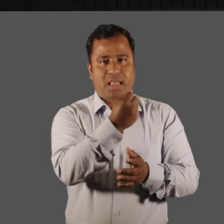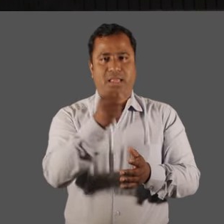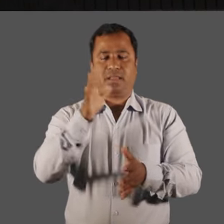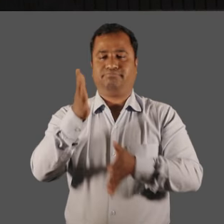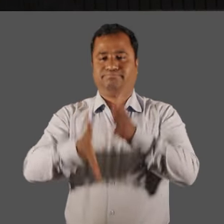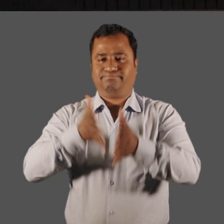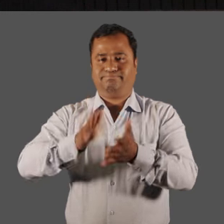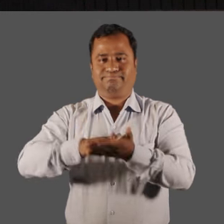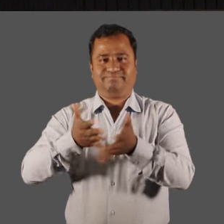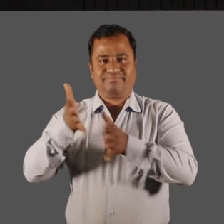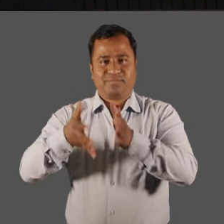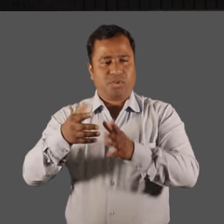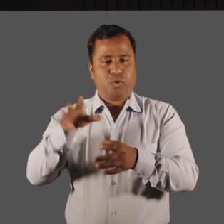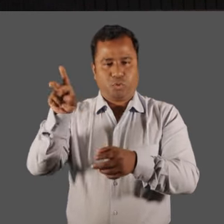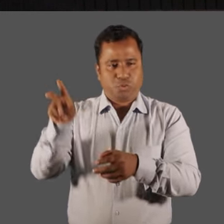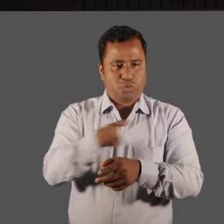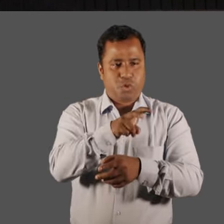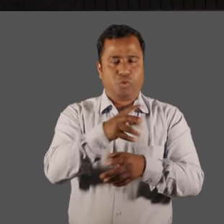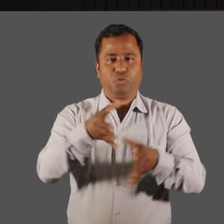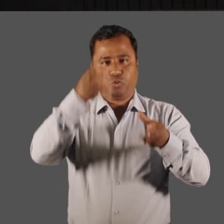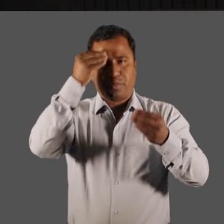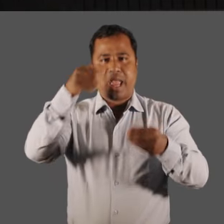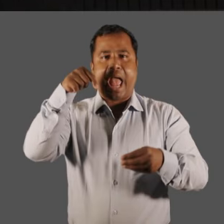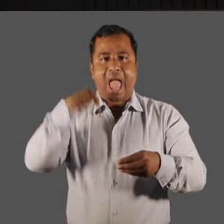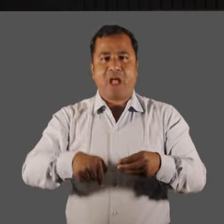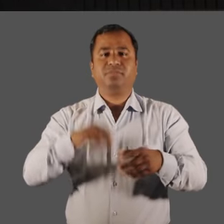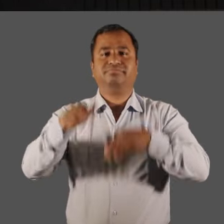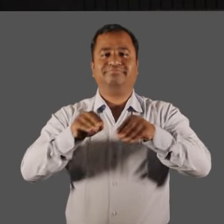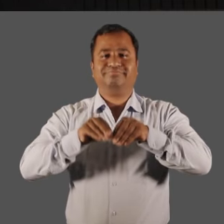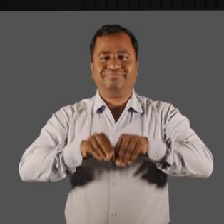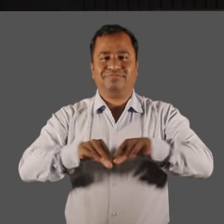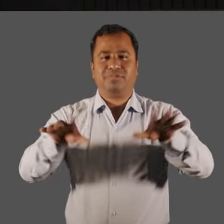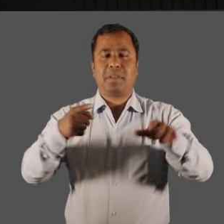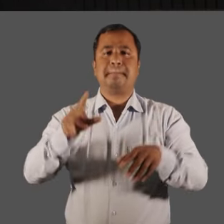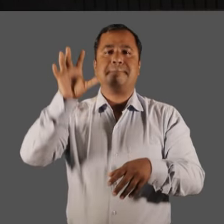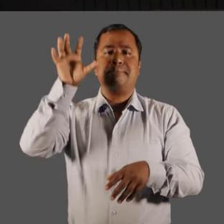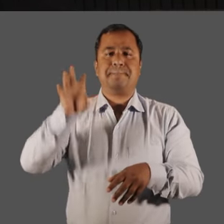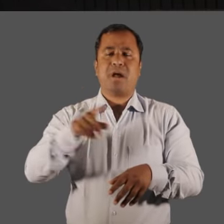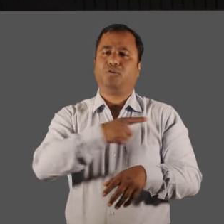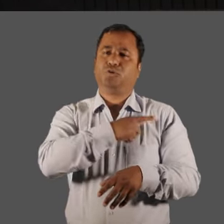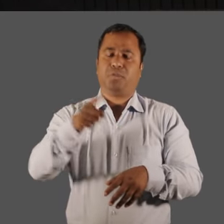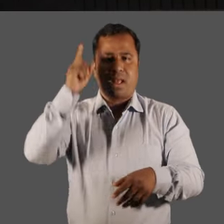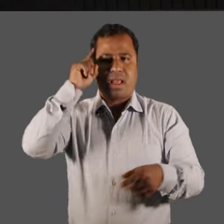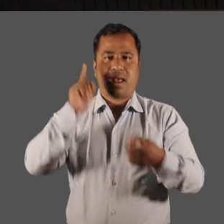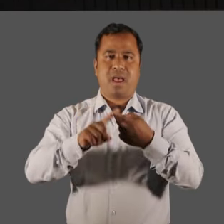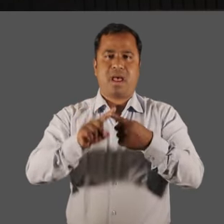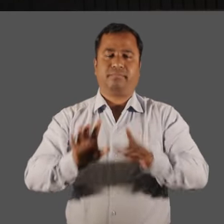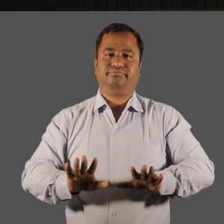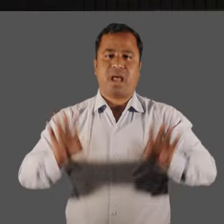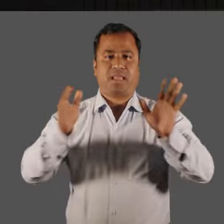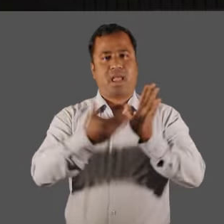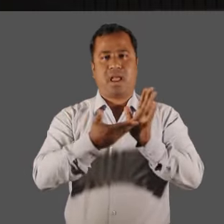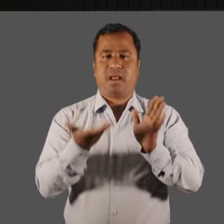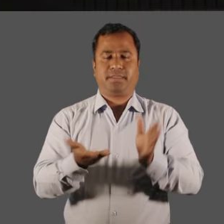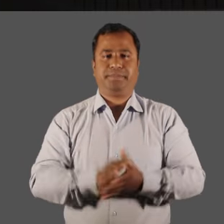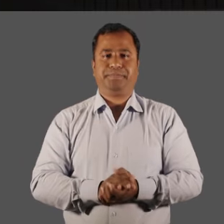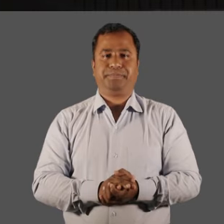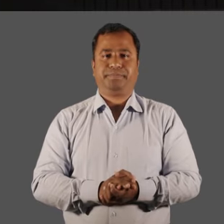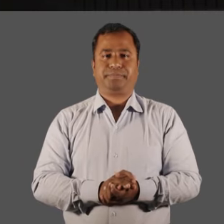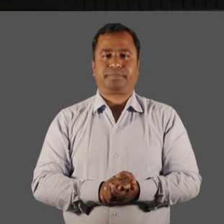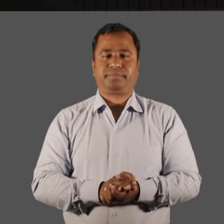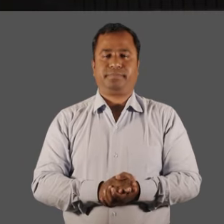যে ব্যাপারটা, এখন কিন্তু আর এই কথা বলার সুযোগ নেই বা এখন কেউ বলবেও না। এখন সবাই পরিচিত সাইন ল্যাঙ্গুয়েজ নিয়ে। ধন্যবাদ লতা। আমি একটু